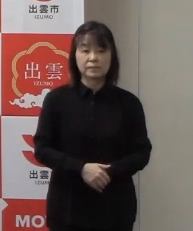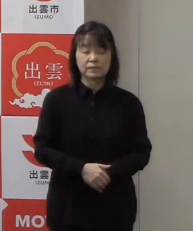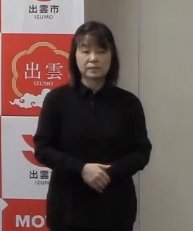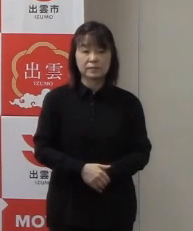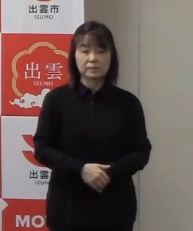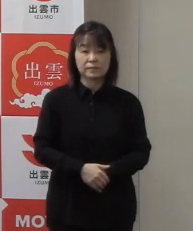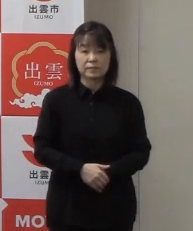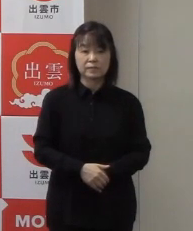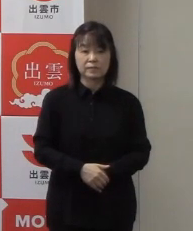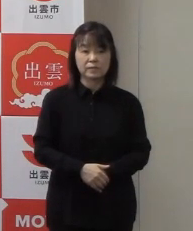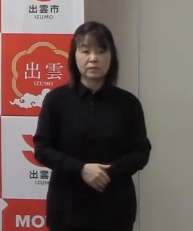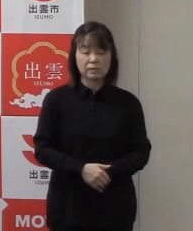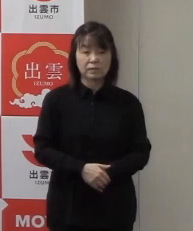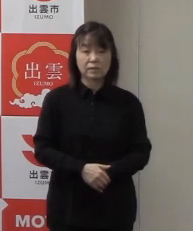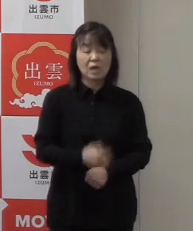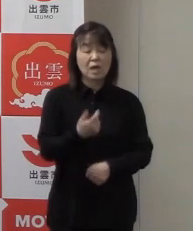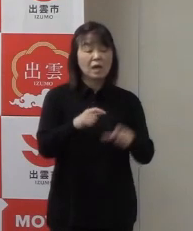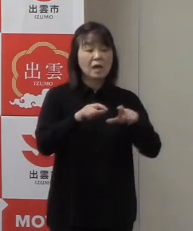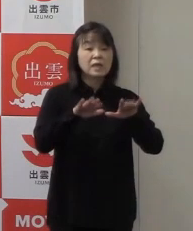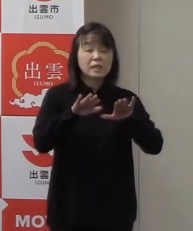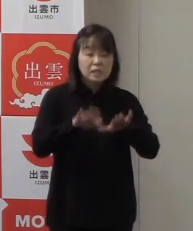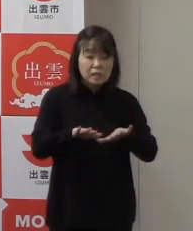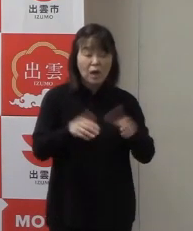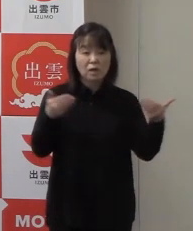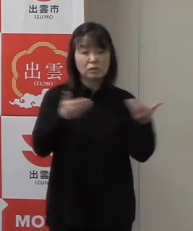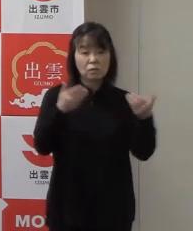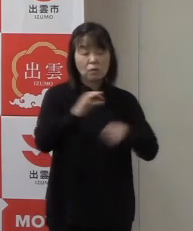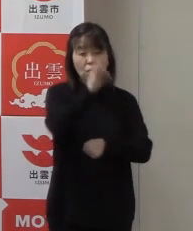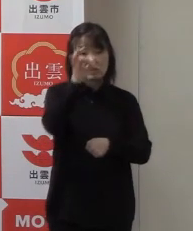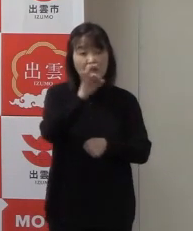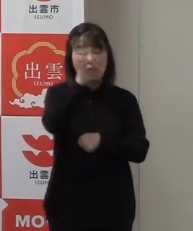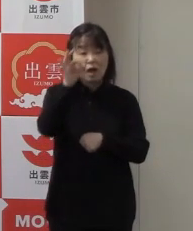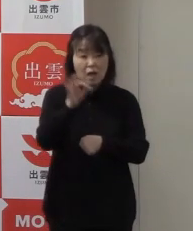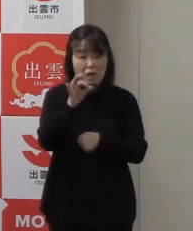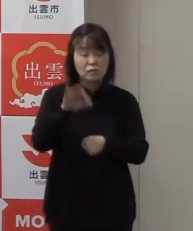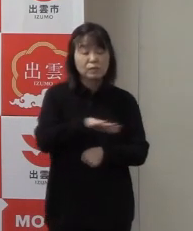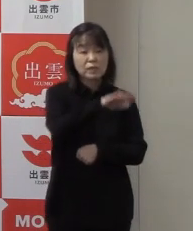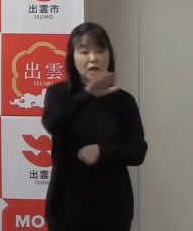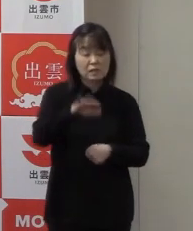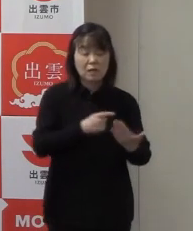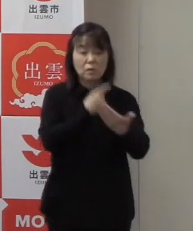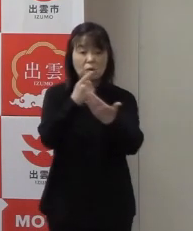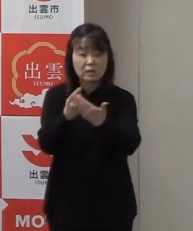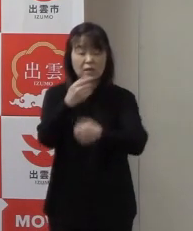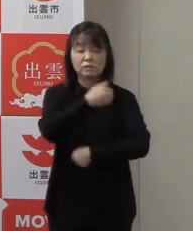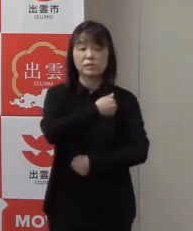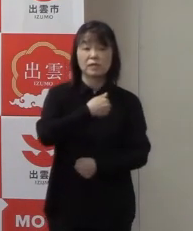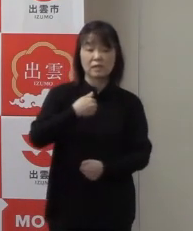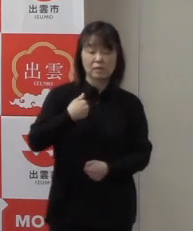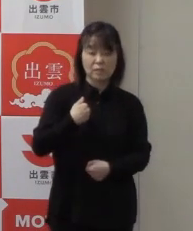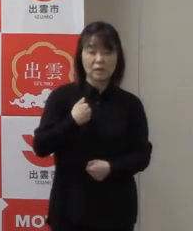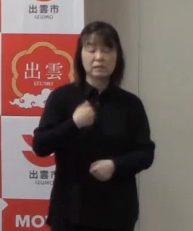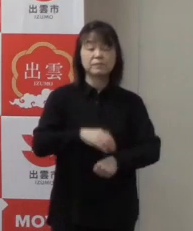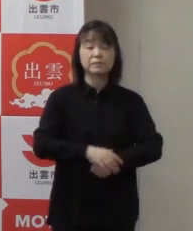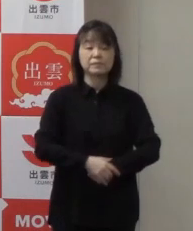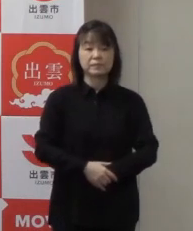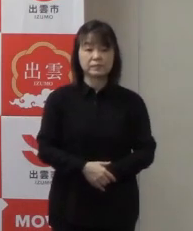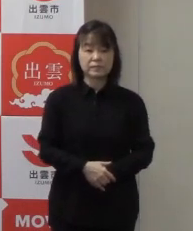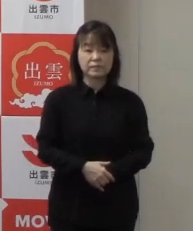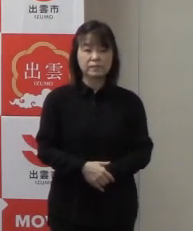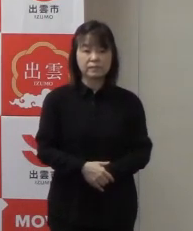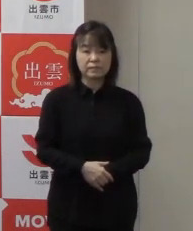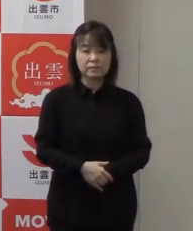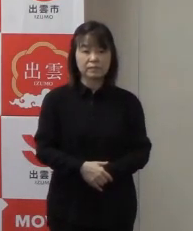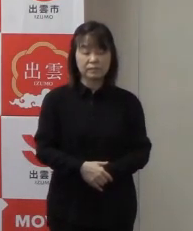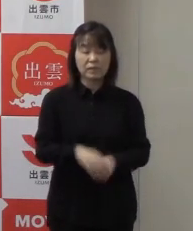般休職していらっしゃる方についても参加は可能でありますので、よ